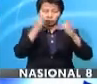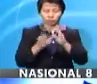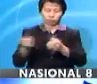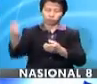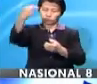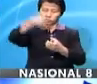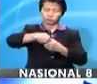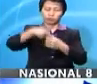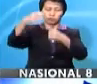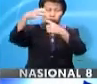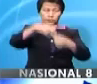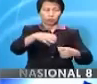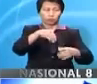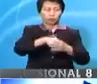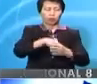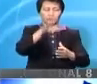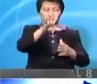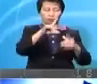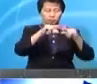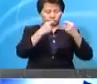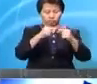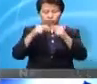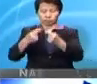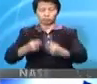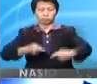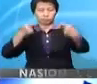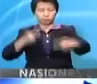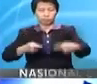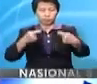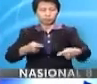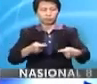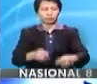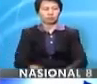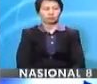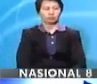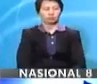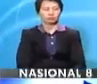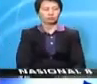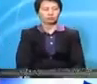menyertai kejohanan dalam 5 kategori dipertandingkan.